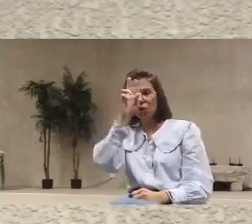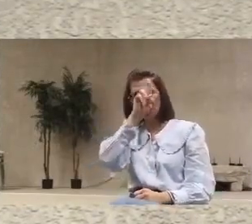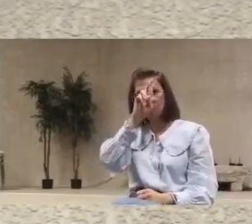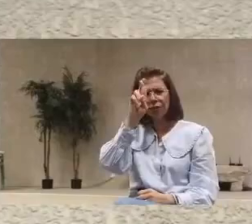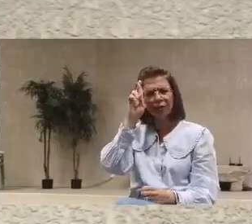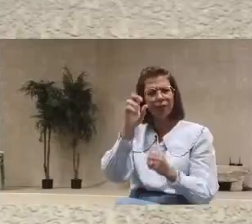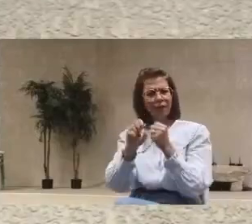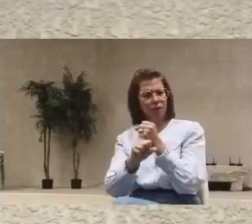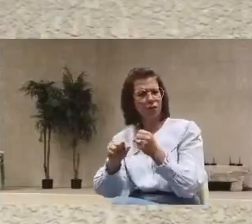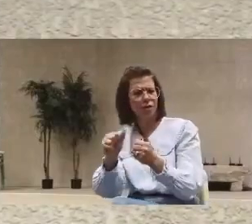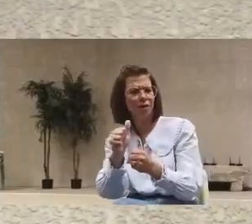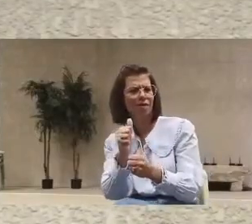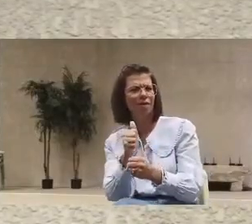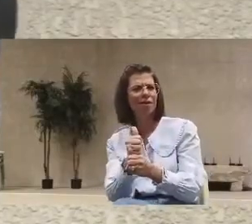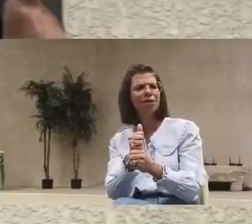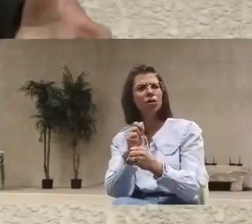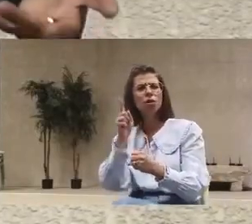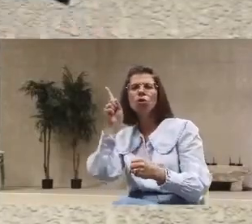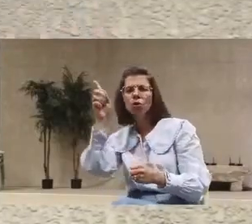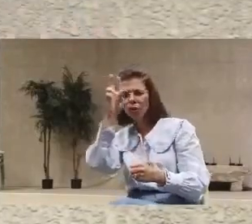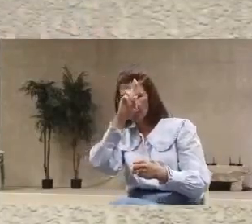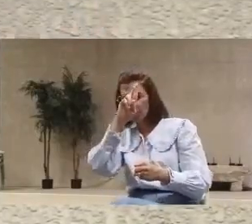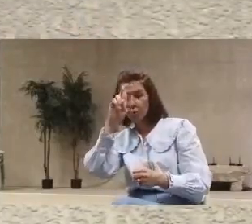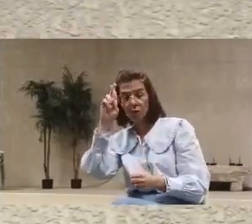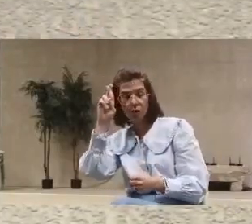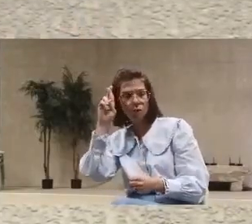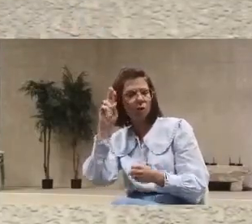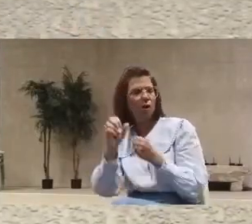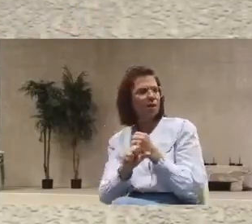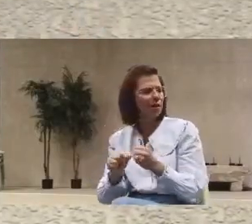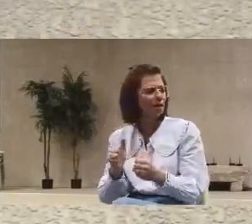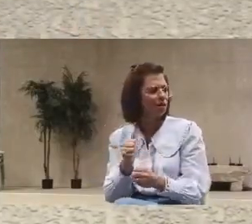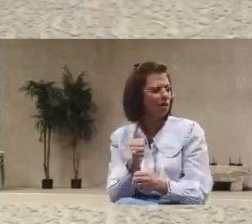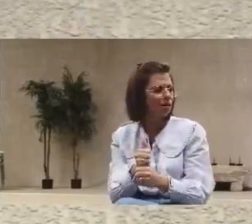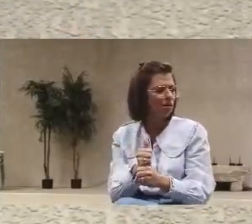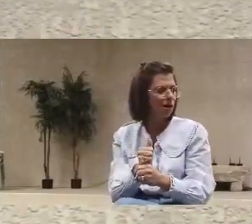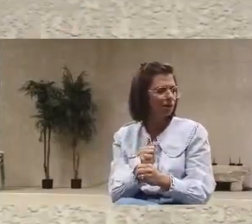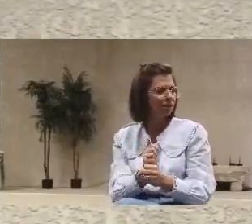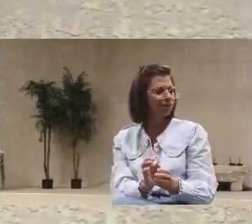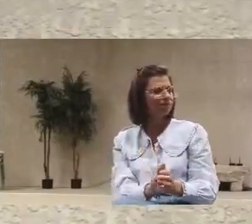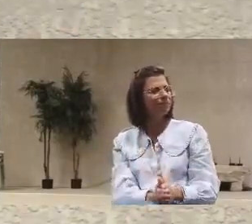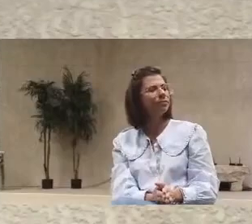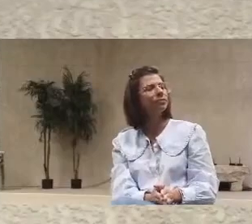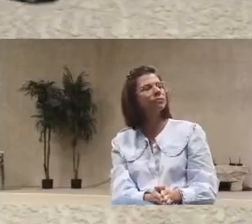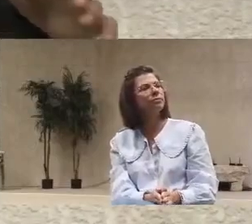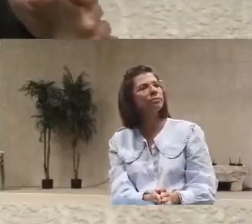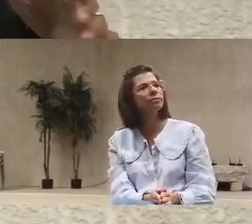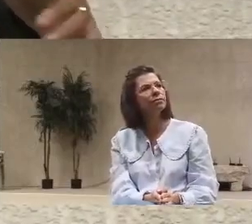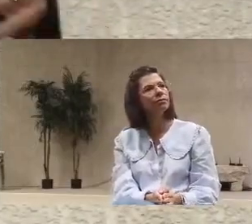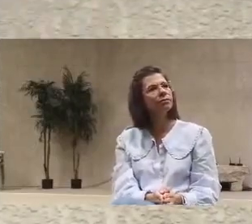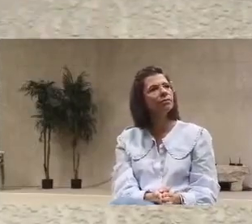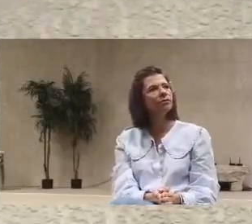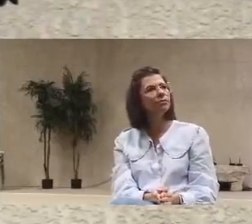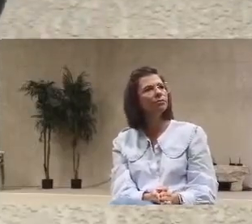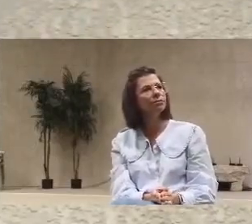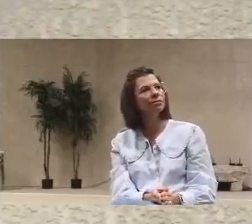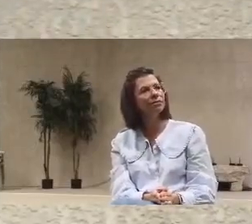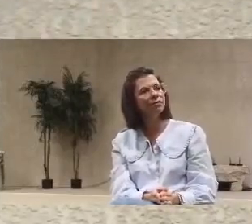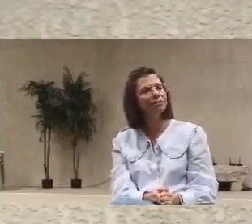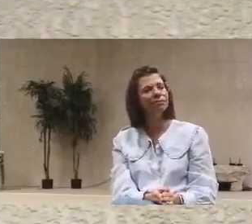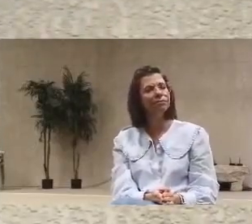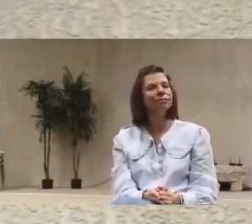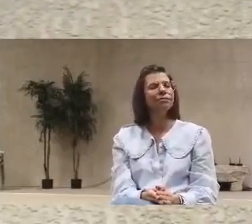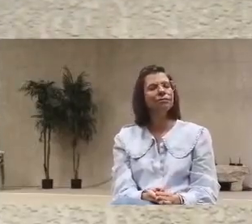Parlons du médaillement, vous savez que ceux qui auront été enlevés, partis avec lui, reviendront avec ce Jésus-roi pour régner